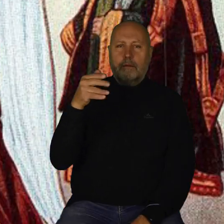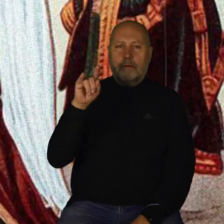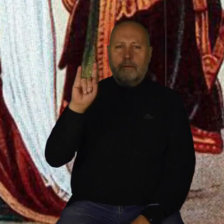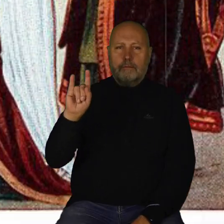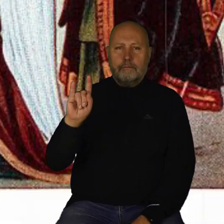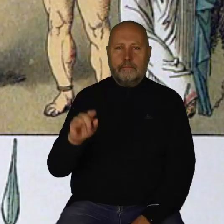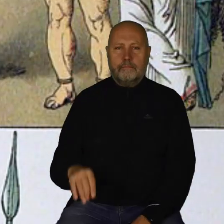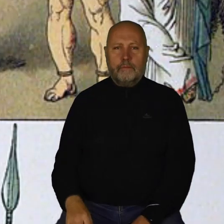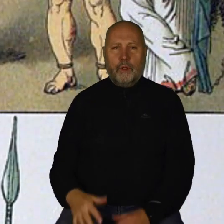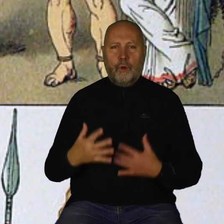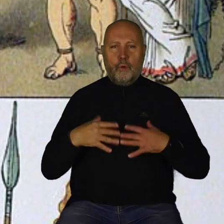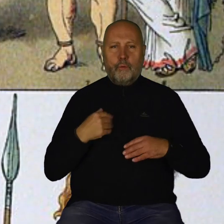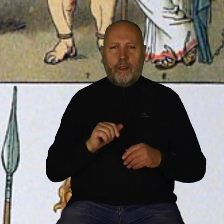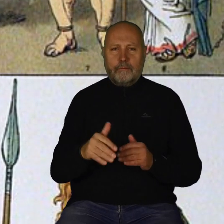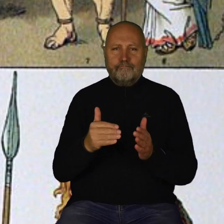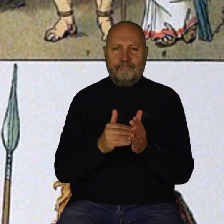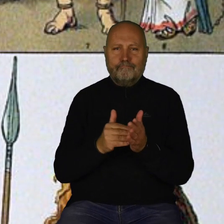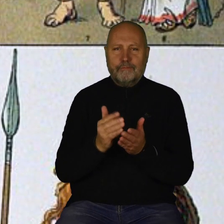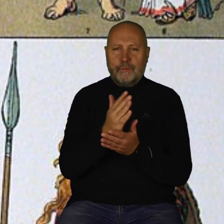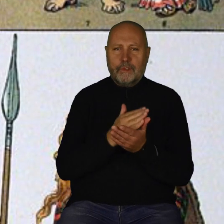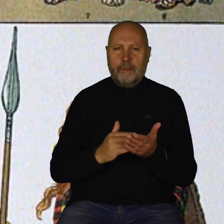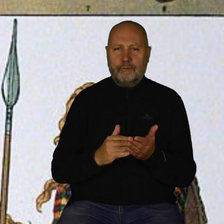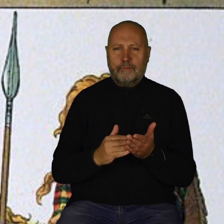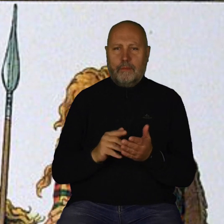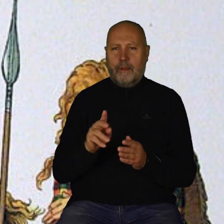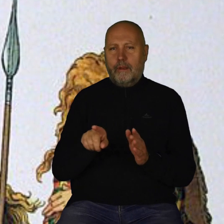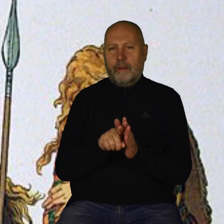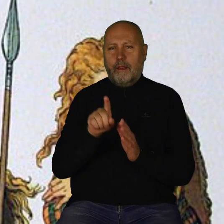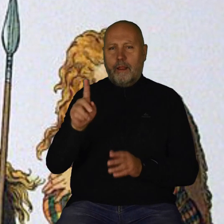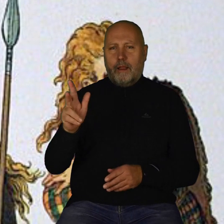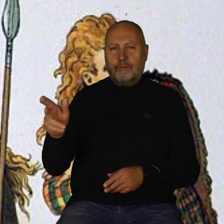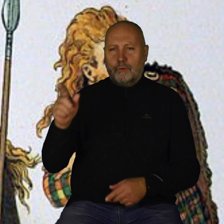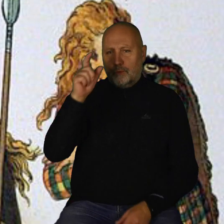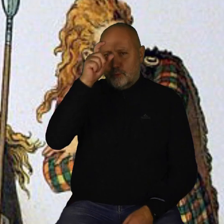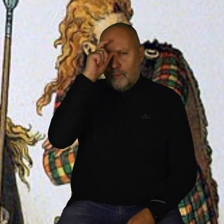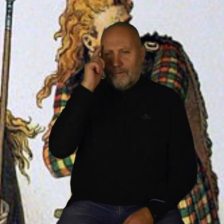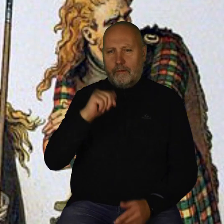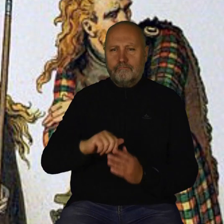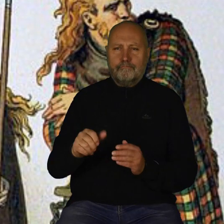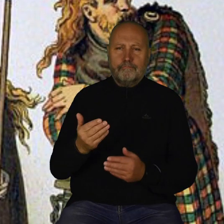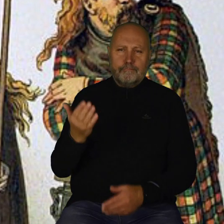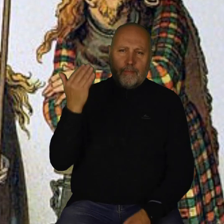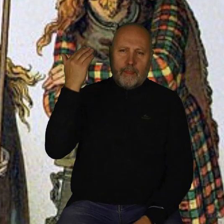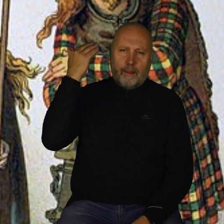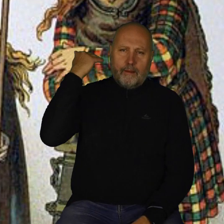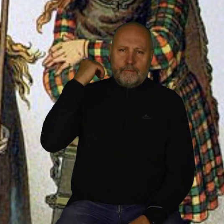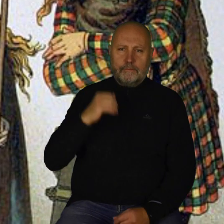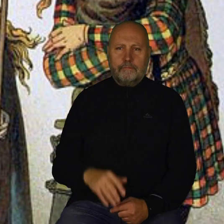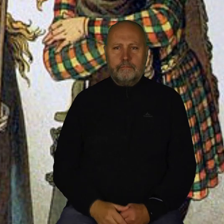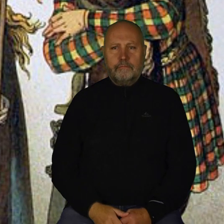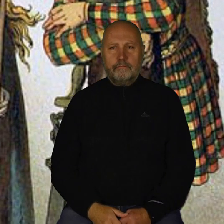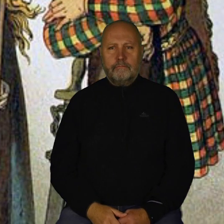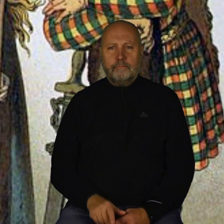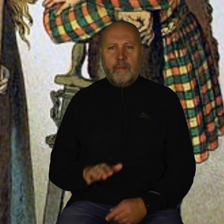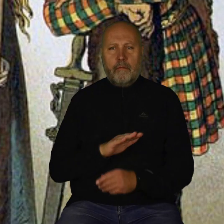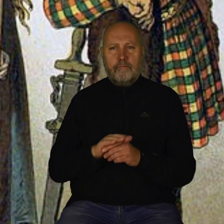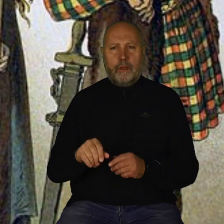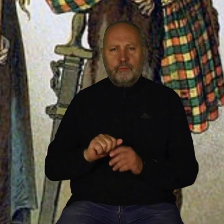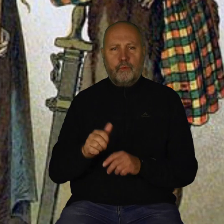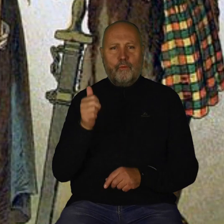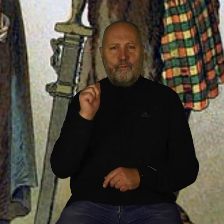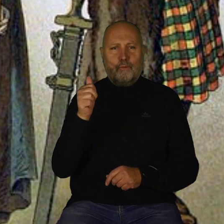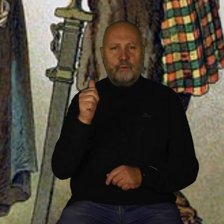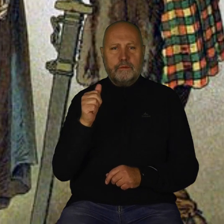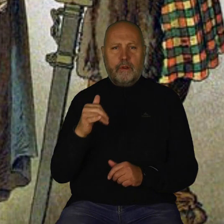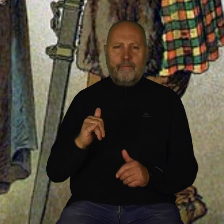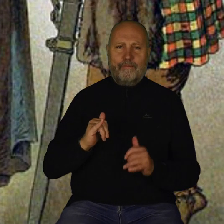tkaniny odzież Jest niezbędnym elementem towarzyszącym każdemu człowiekowi od zarania dziejów pełni